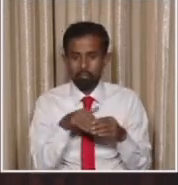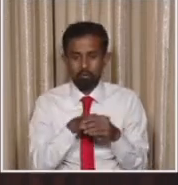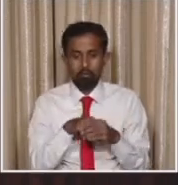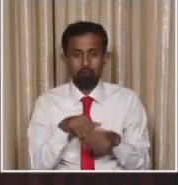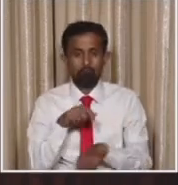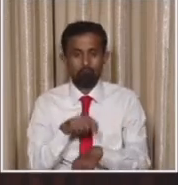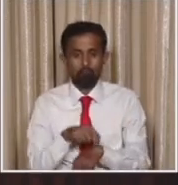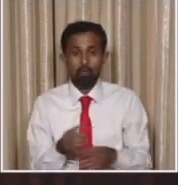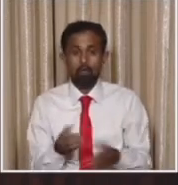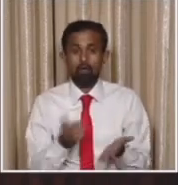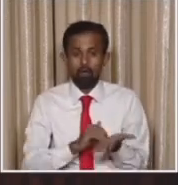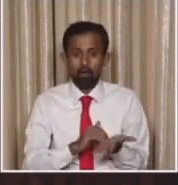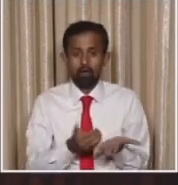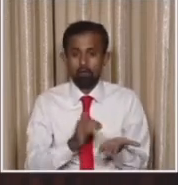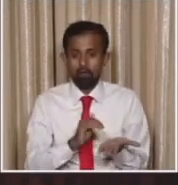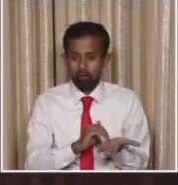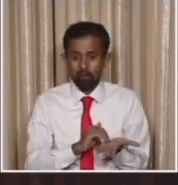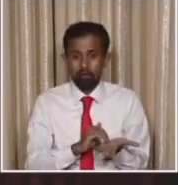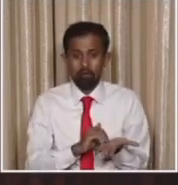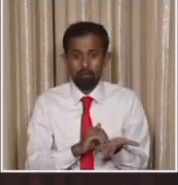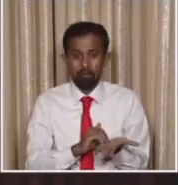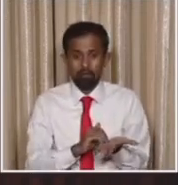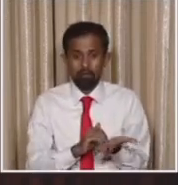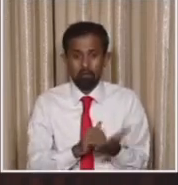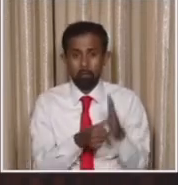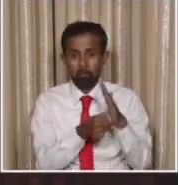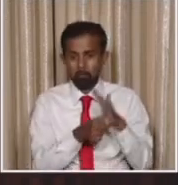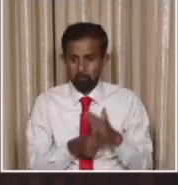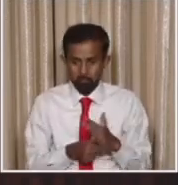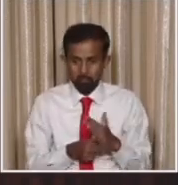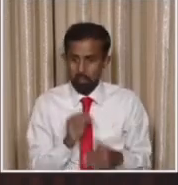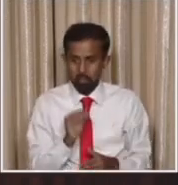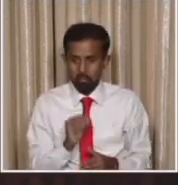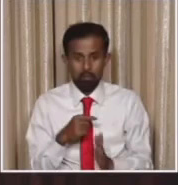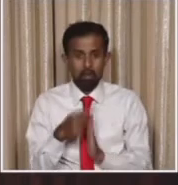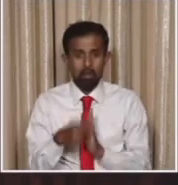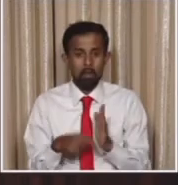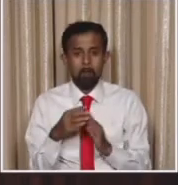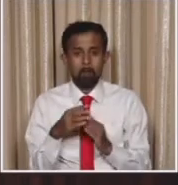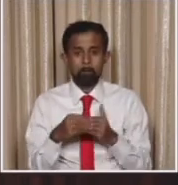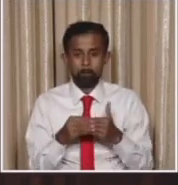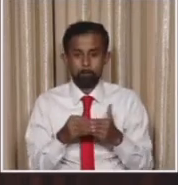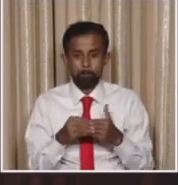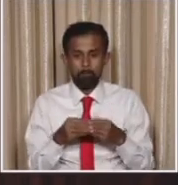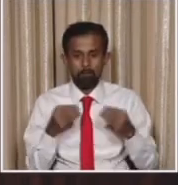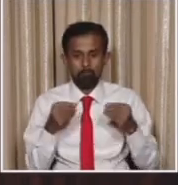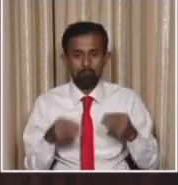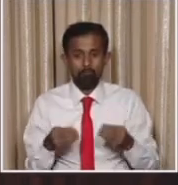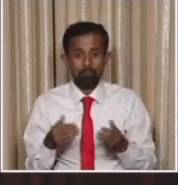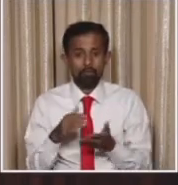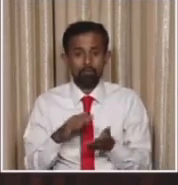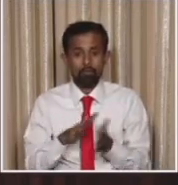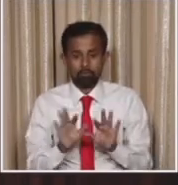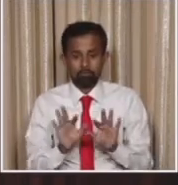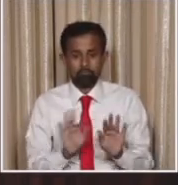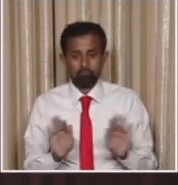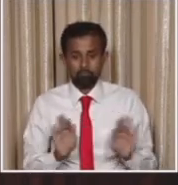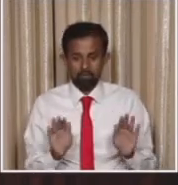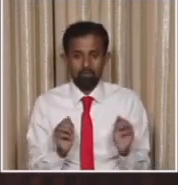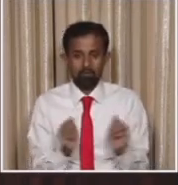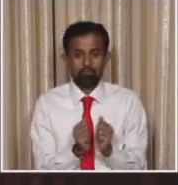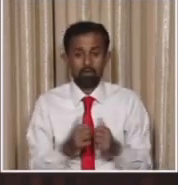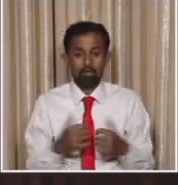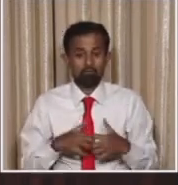කාලෙක නැවත වතාවක් අපි ඒකෙන් පස්සට ගියෝතින් අපේ රටේ ප්ලාස්ටික් පොලිතින් ප්‍රතිචක්‍රීකරණය සහ කලමනාකරණය සම්බන්ධ